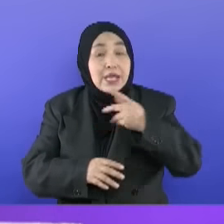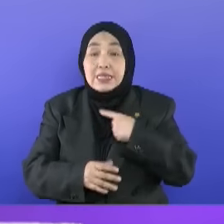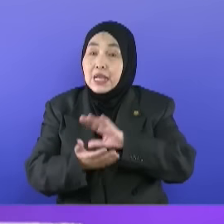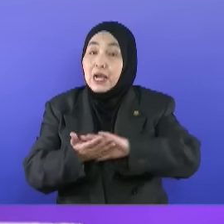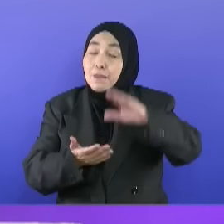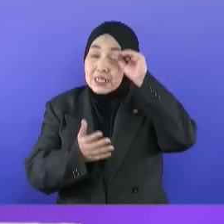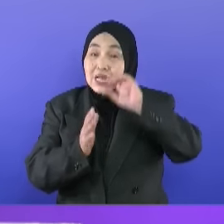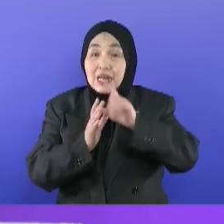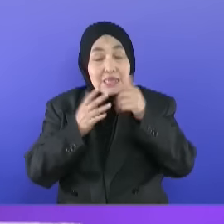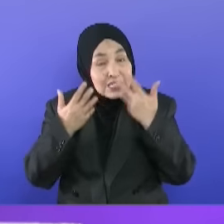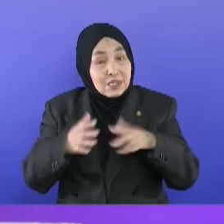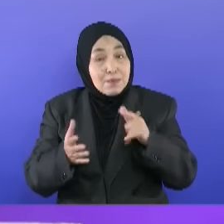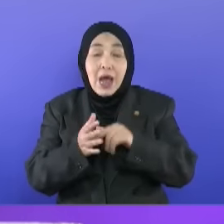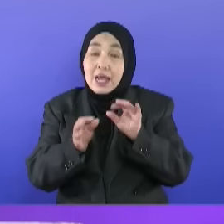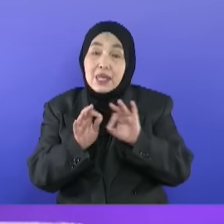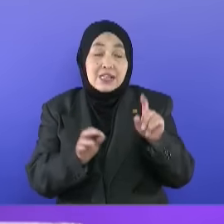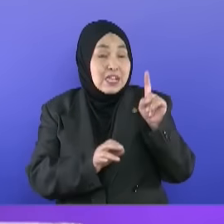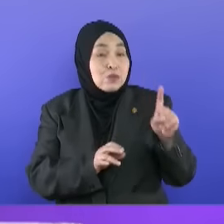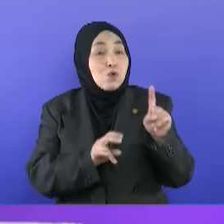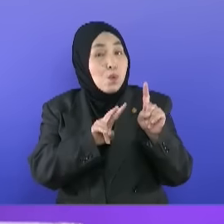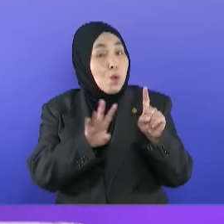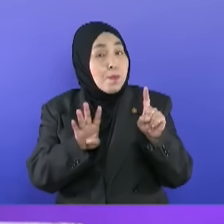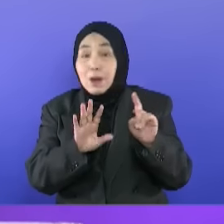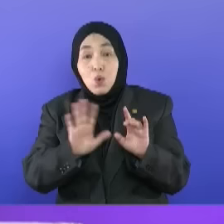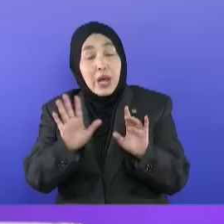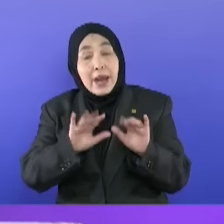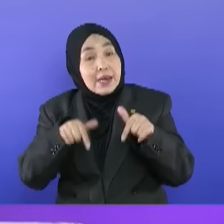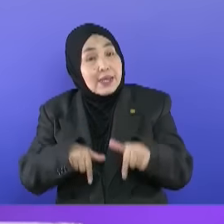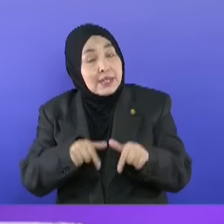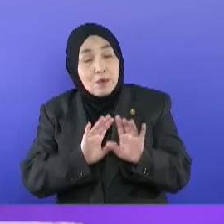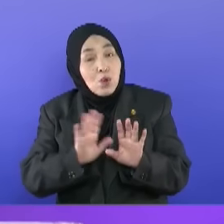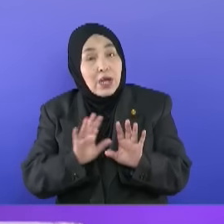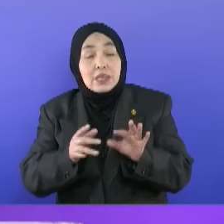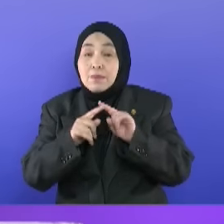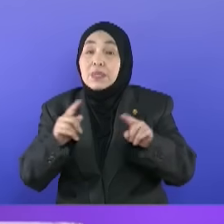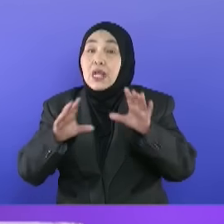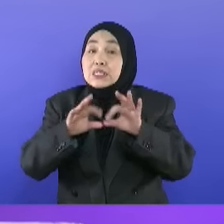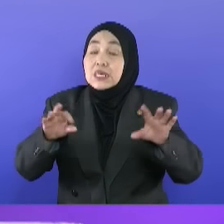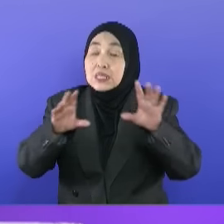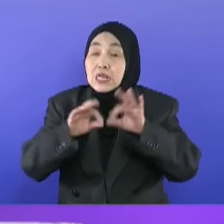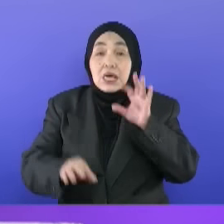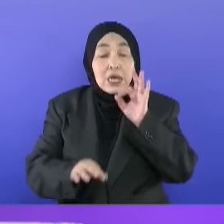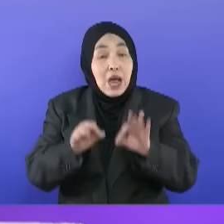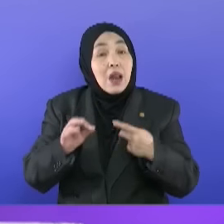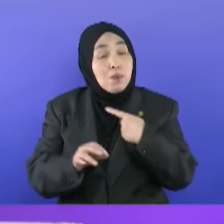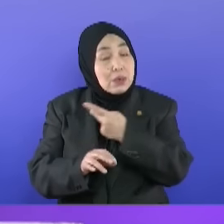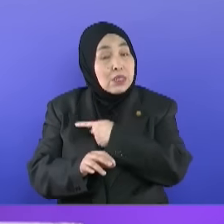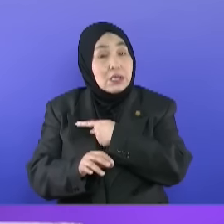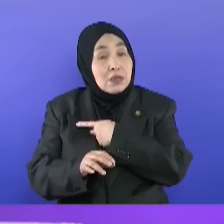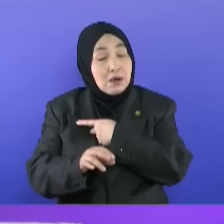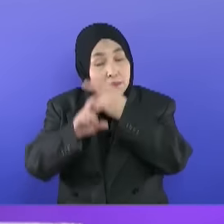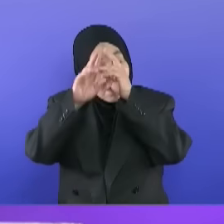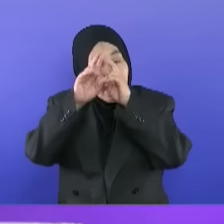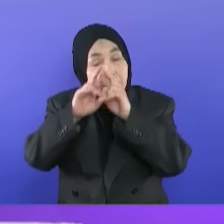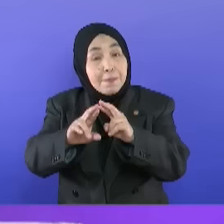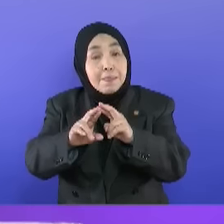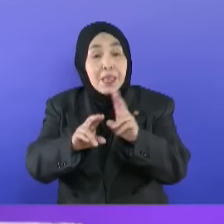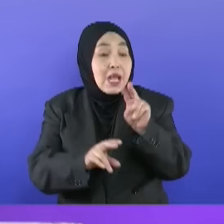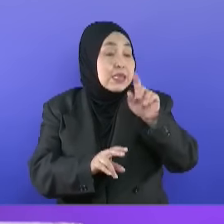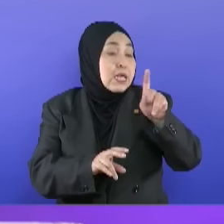nanti selepas ini pada ayat 124 bukan hari ini. Tetapi nak ceritanya ialah kalau kita menghargai kepada